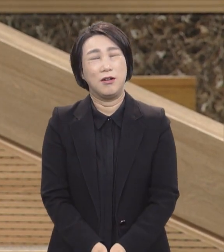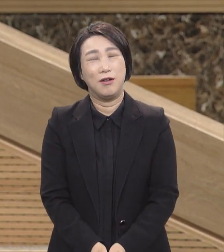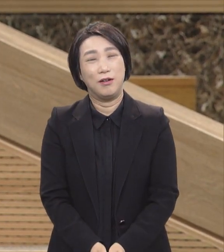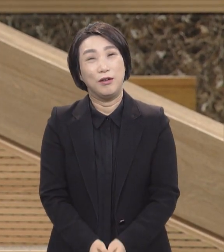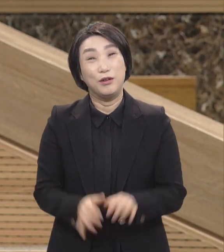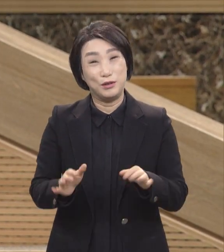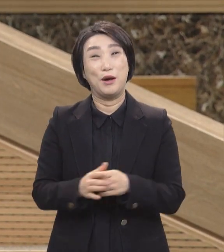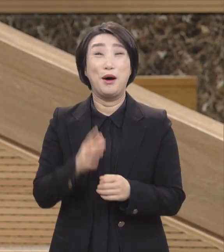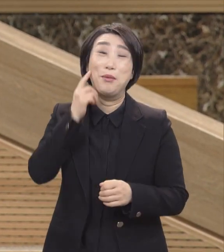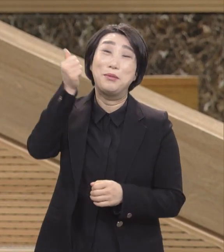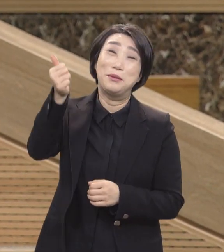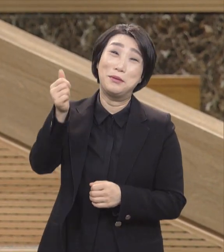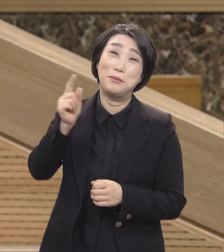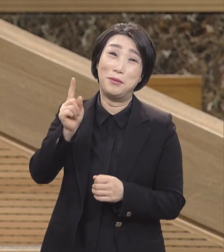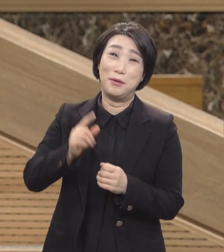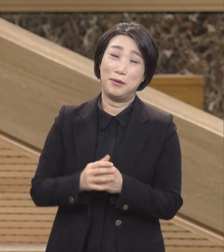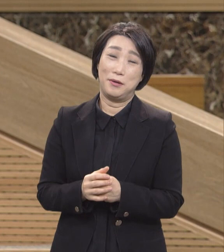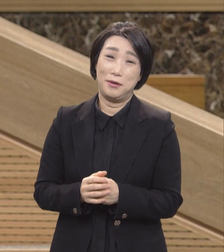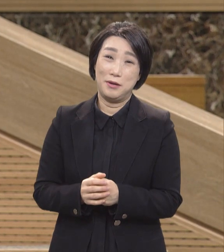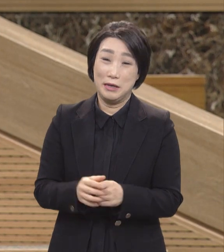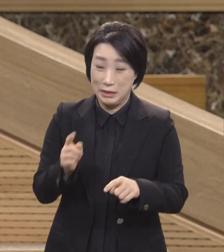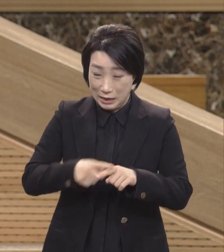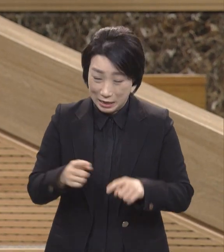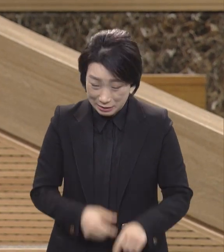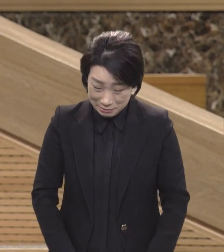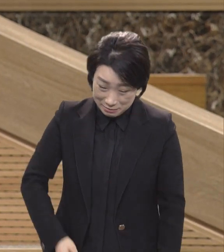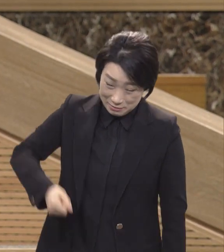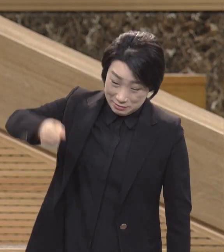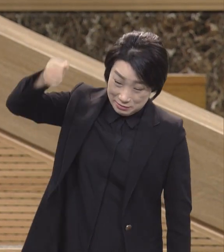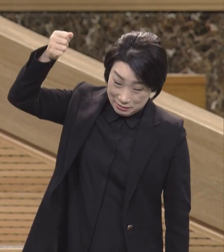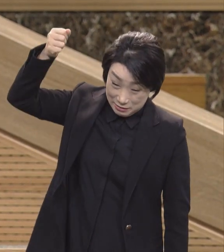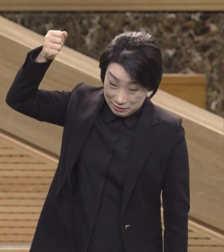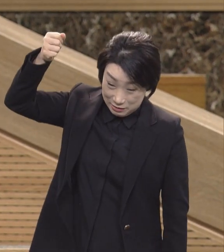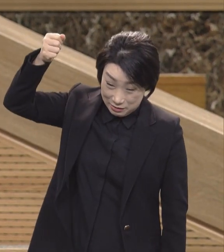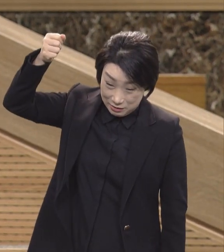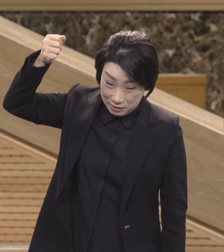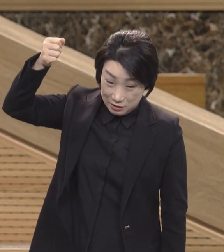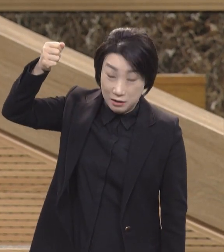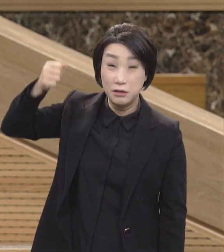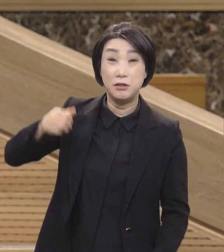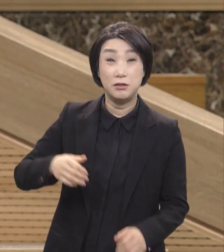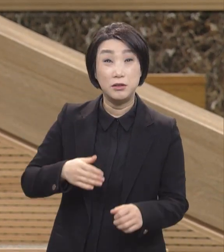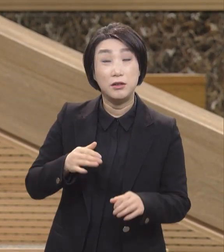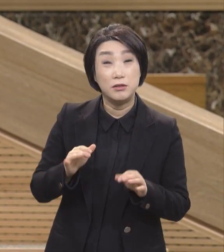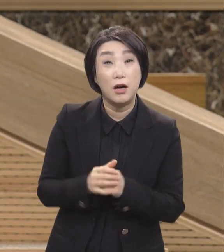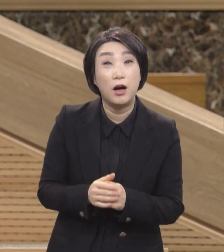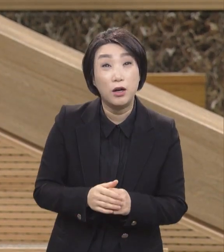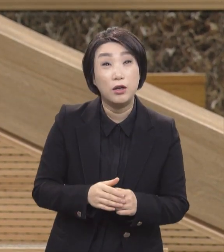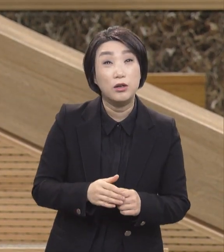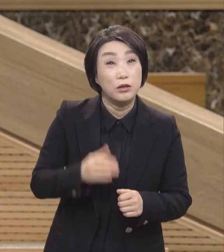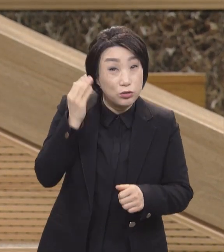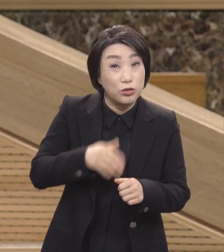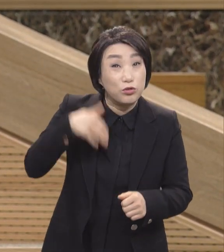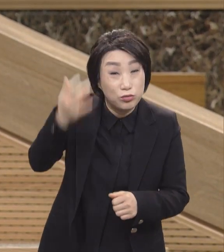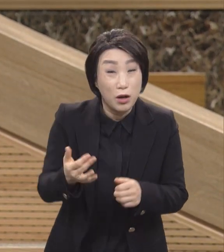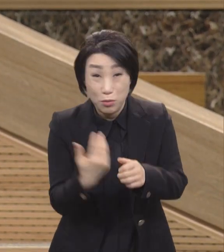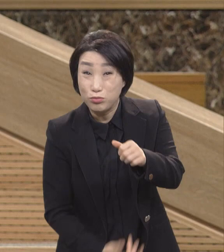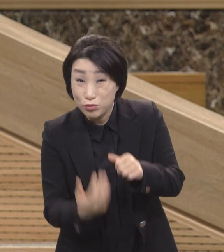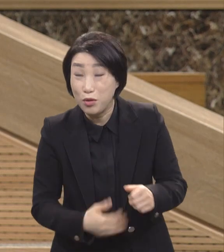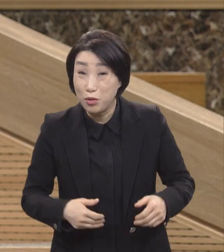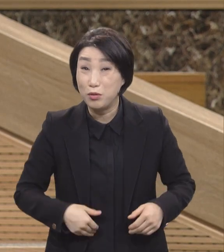이제 아버지는 칼을 빼서 죽인 다음 불살러야